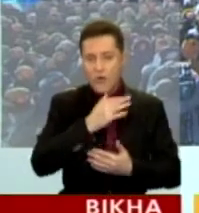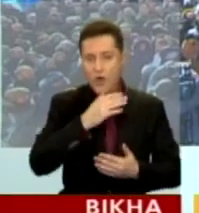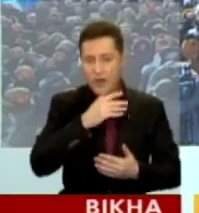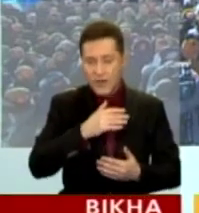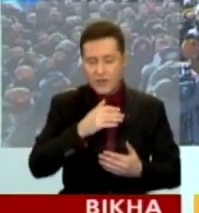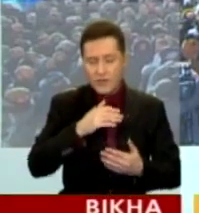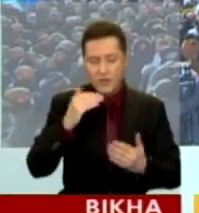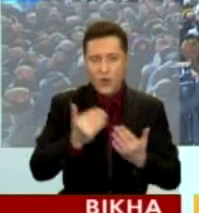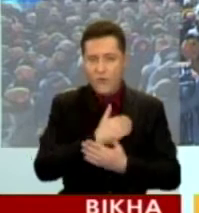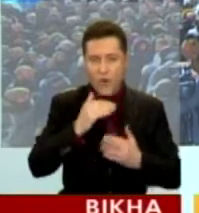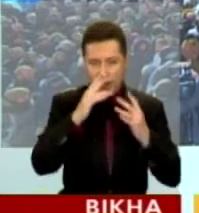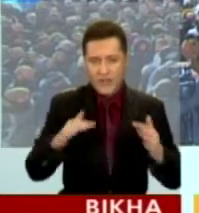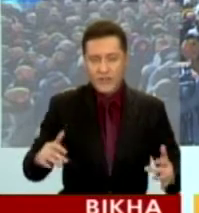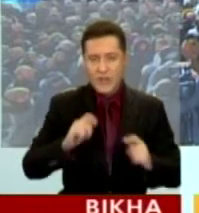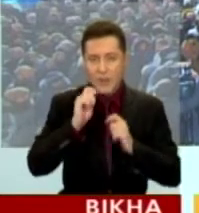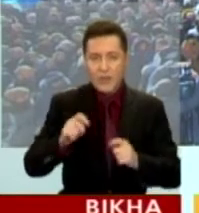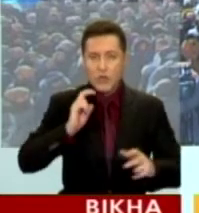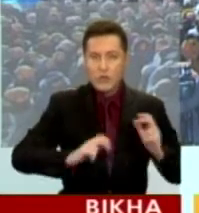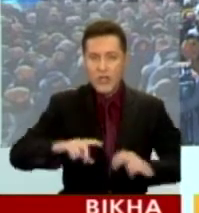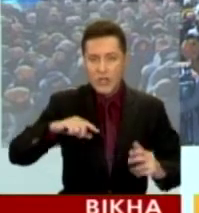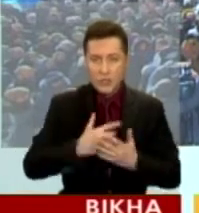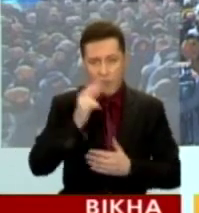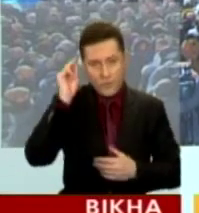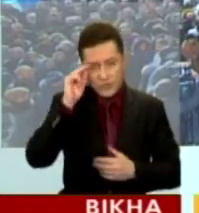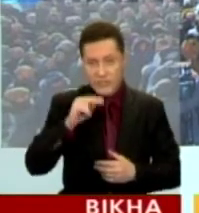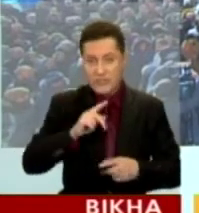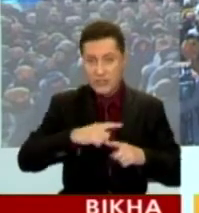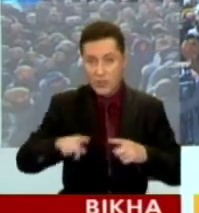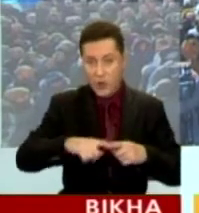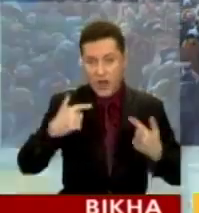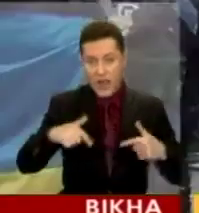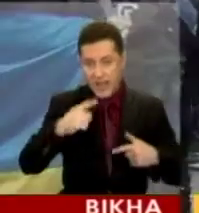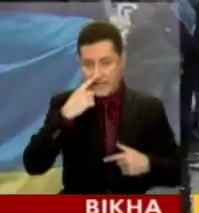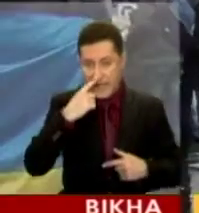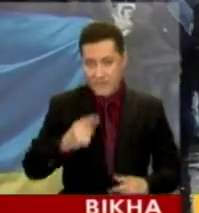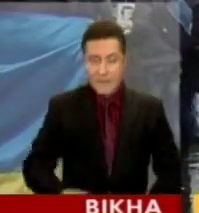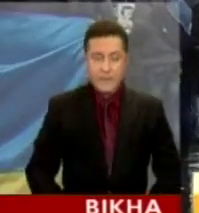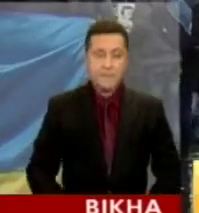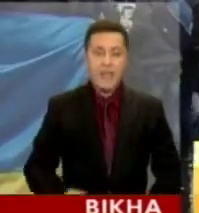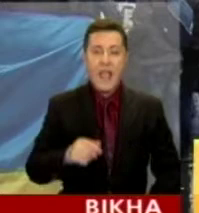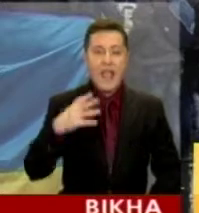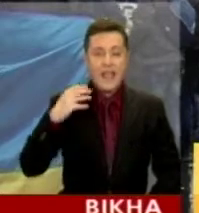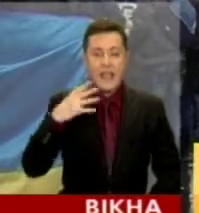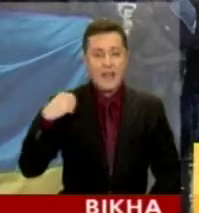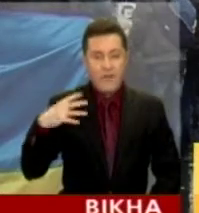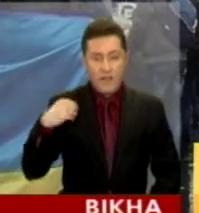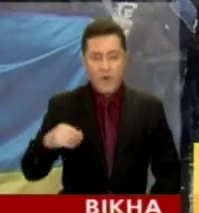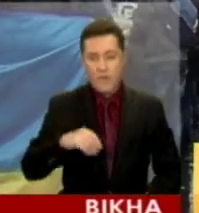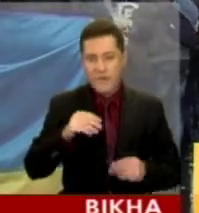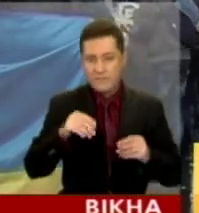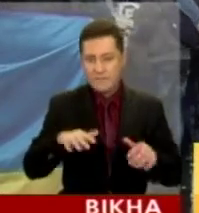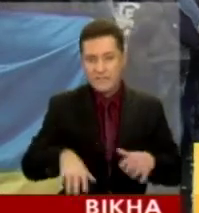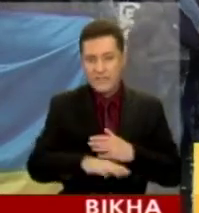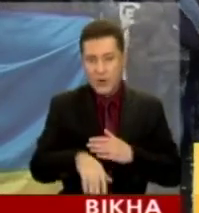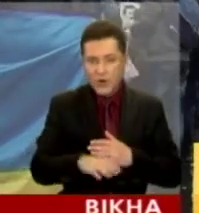знову всілися за парти, бо сесія на носі. З різних майданів наші кореспонденти. Львівський Євромайдан спорожнів. Ще вчора тут